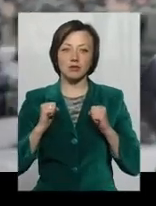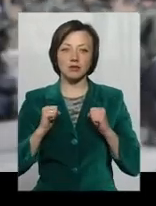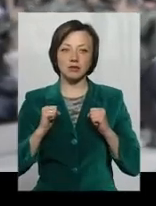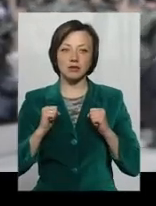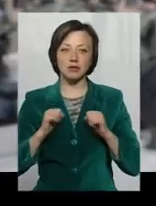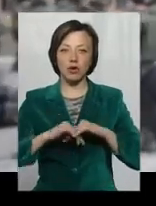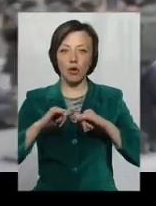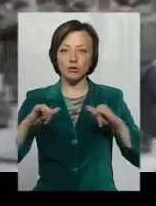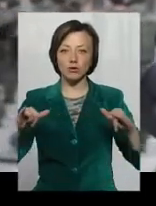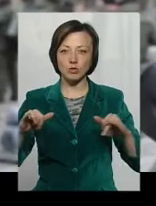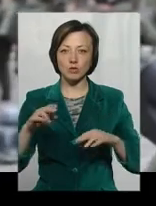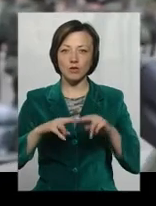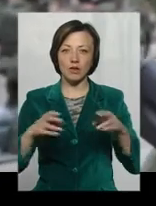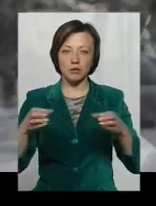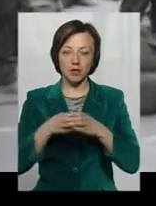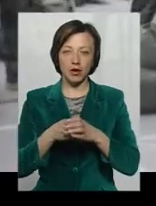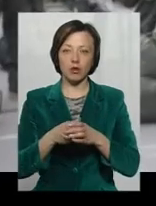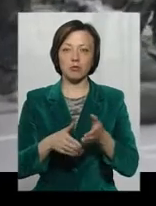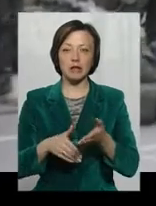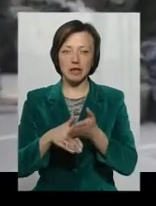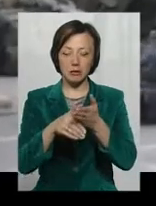цей колектив, підтримати його, розвинути.